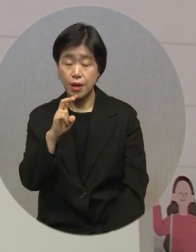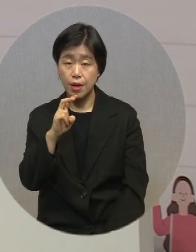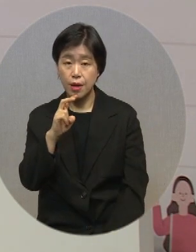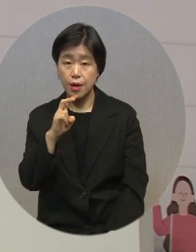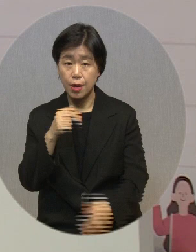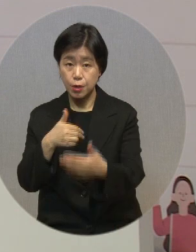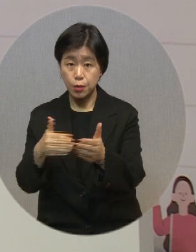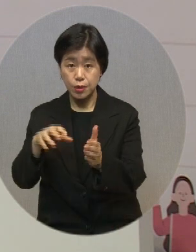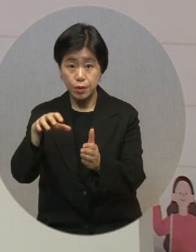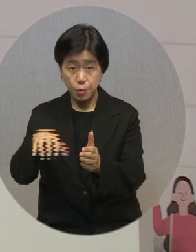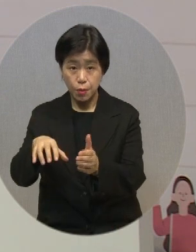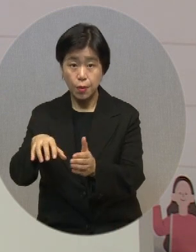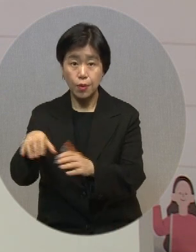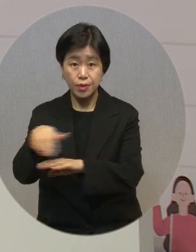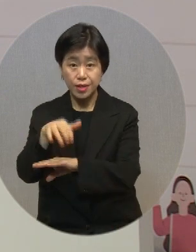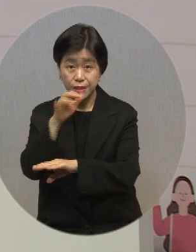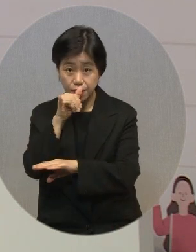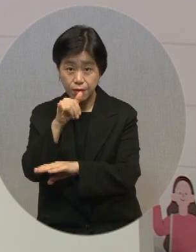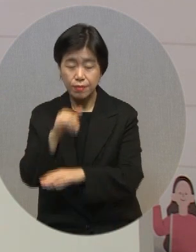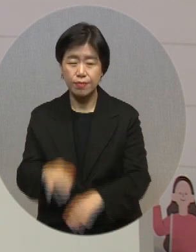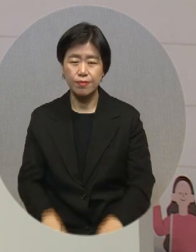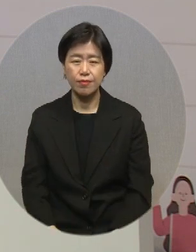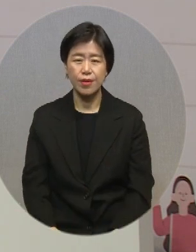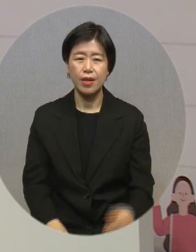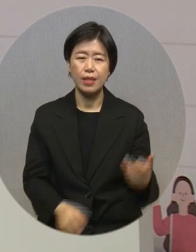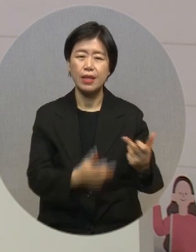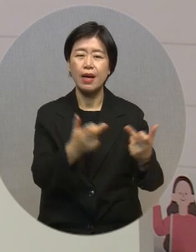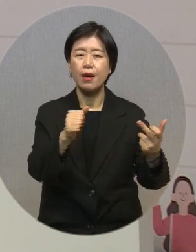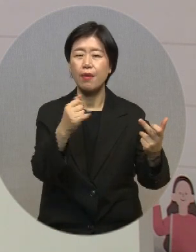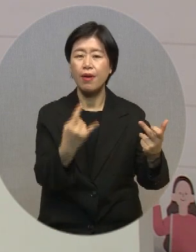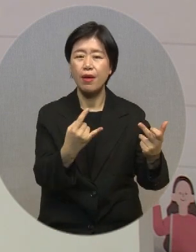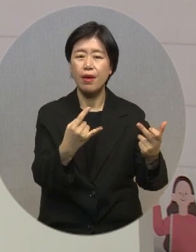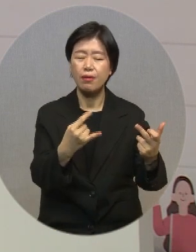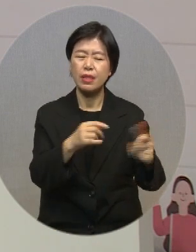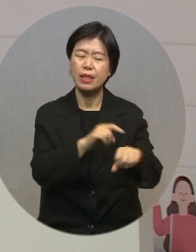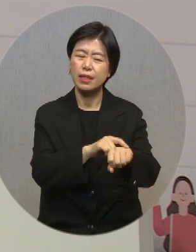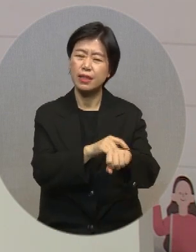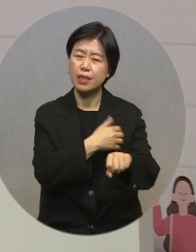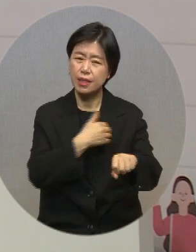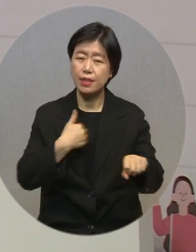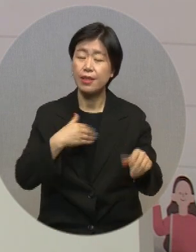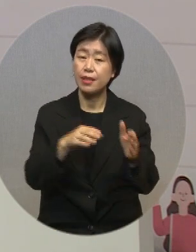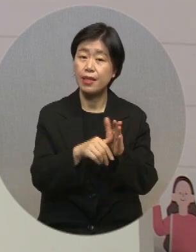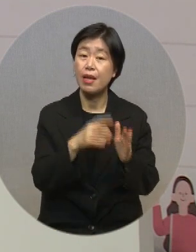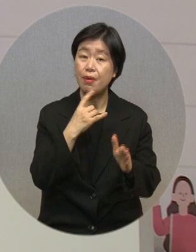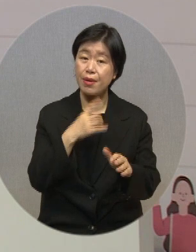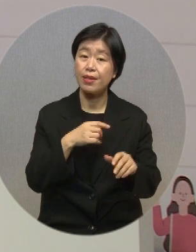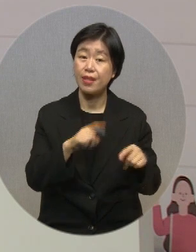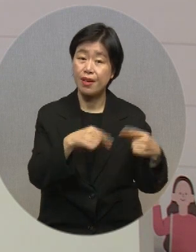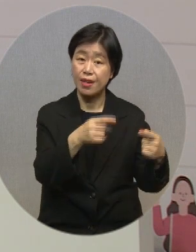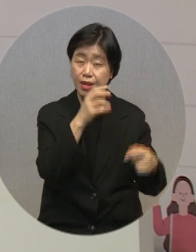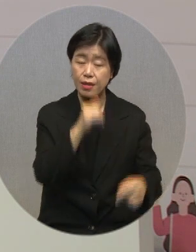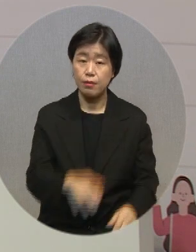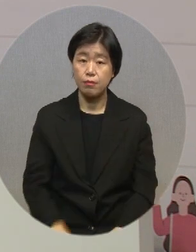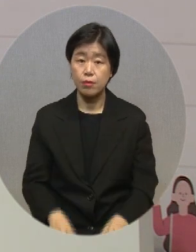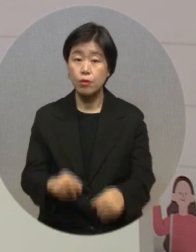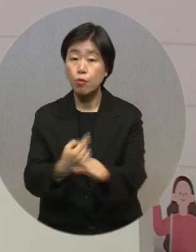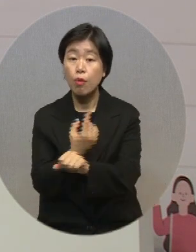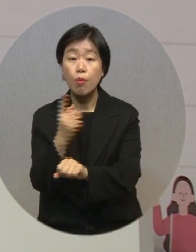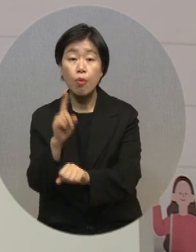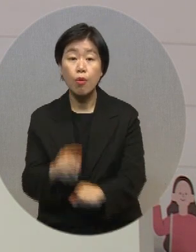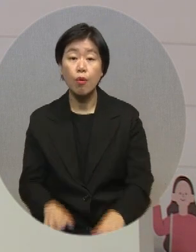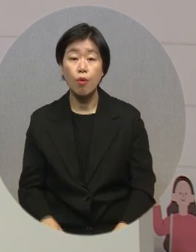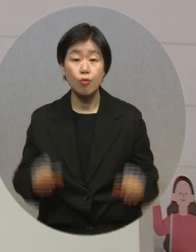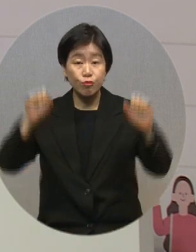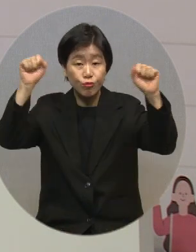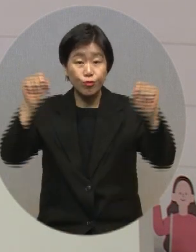네. 산악회는 시간 나면 가고 있어요. 네네네. 그 외에 또 다른 건 뭘 하세요? 설거지도 안 해요. 하시고. 운동도